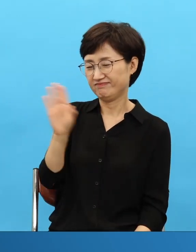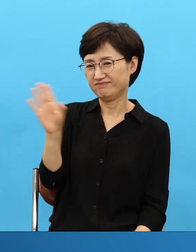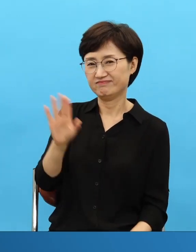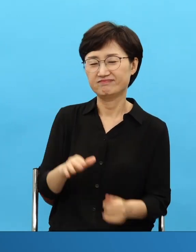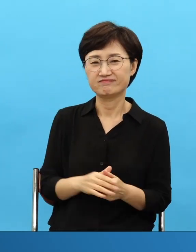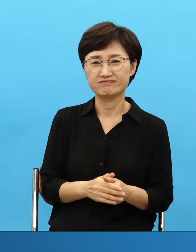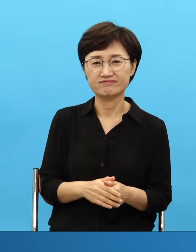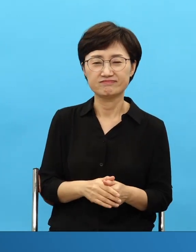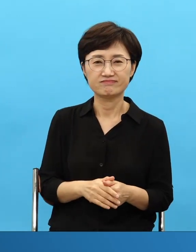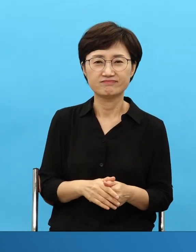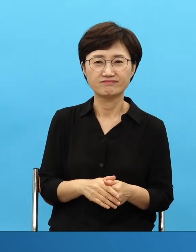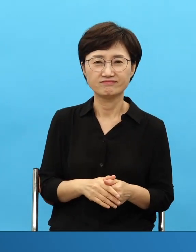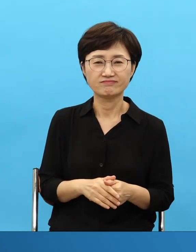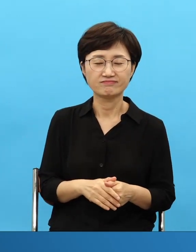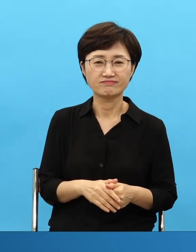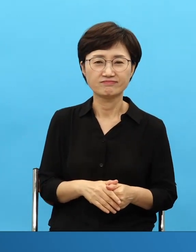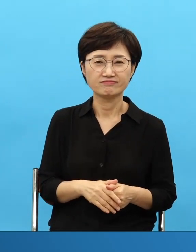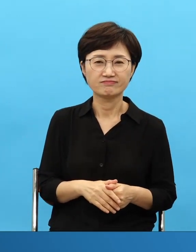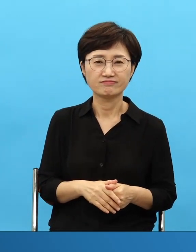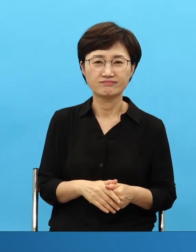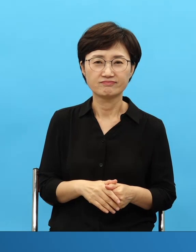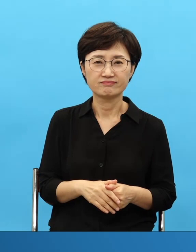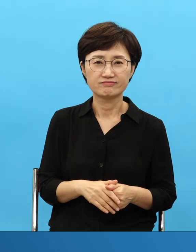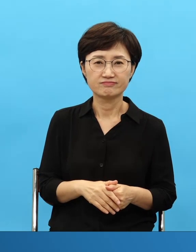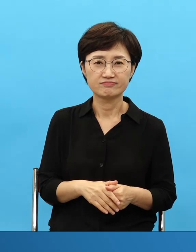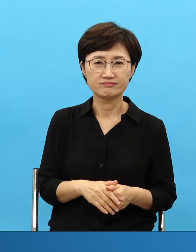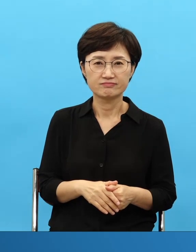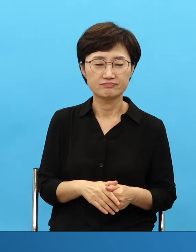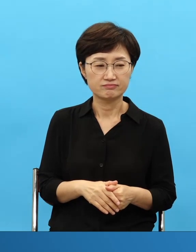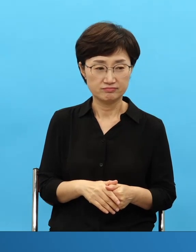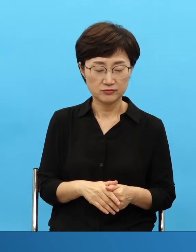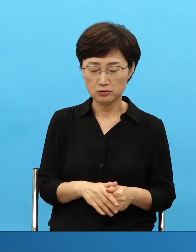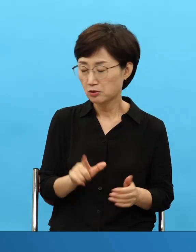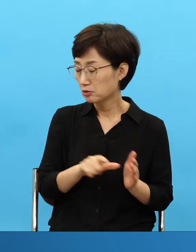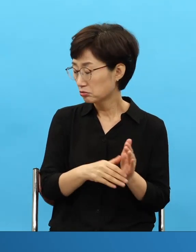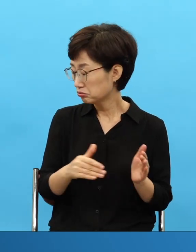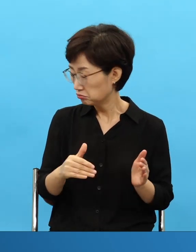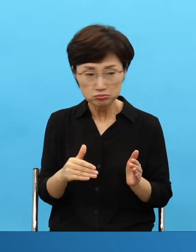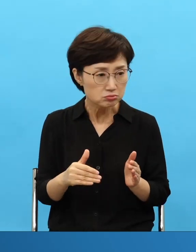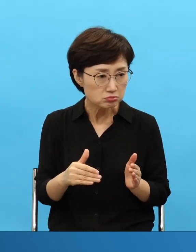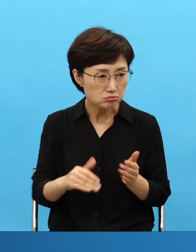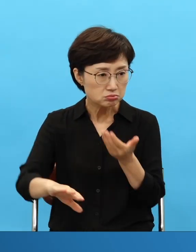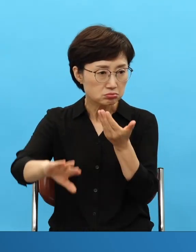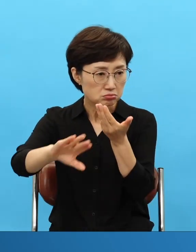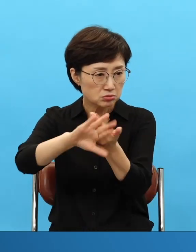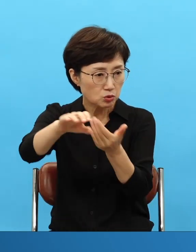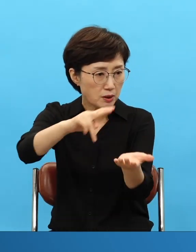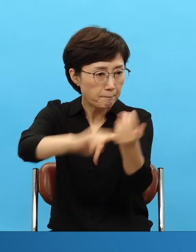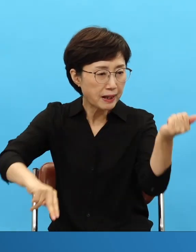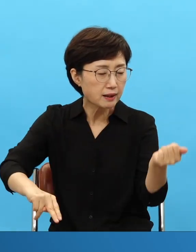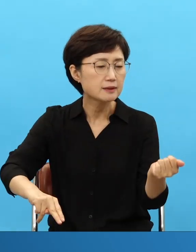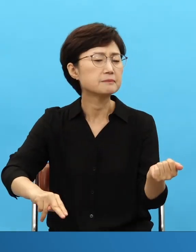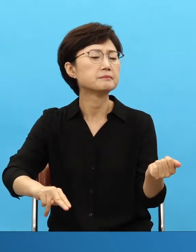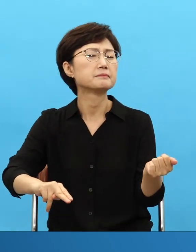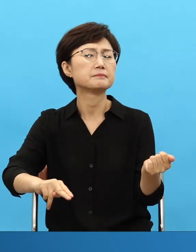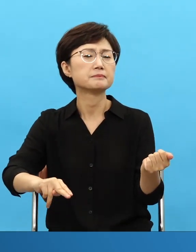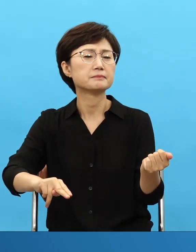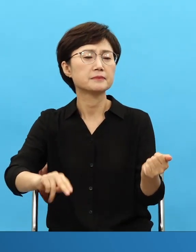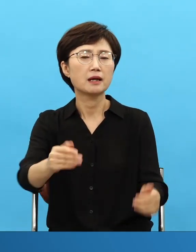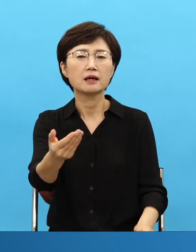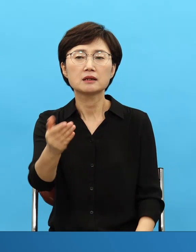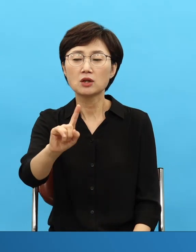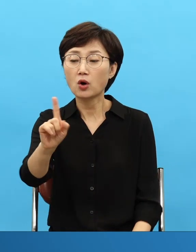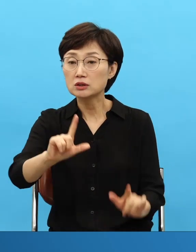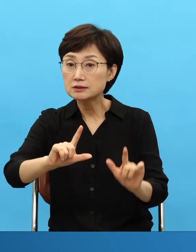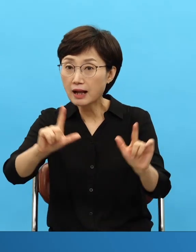to sell this building to us, but they refused. 다른 사람에게 팔았다니까요. And they sold it to somebody else. 근데 어느 날 보니까요,